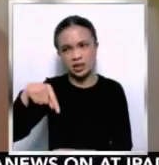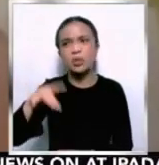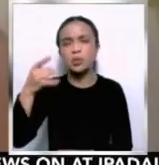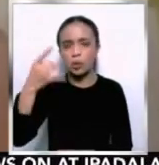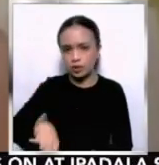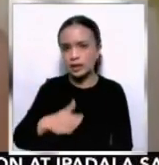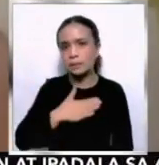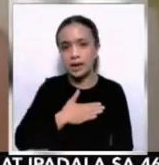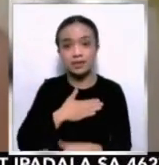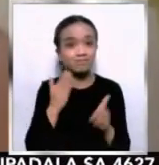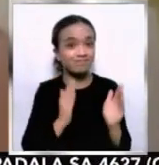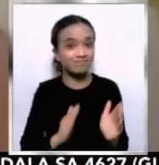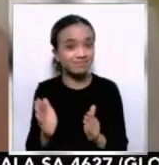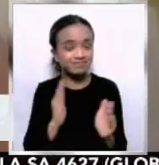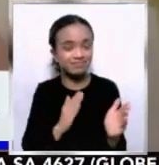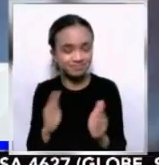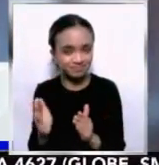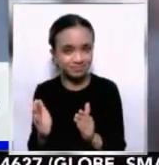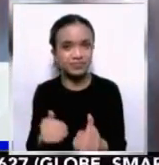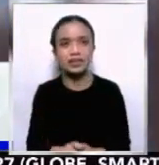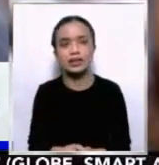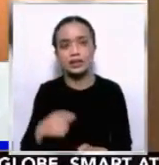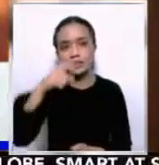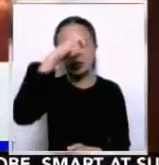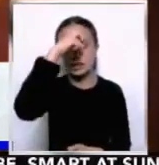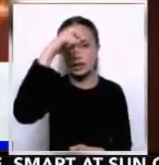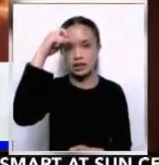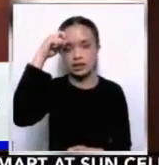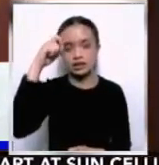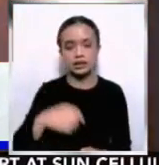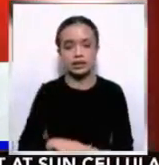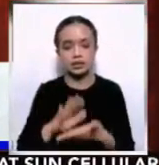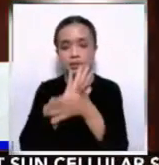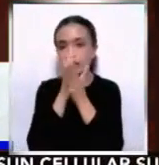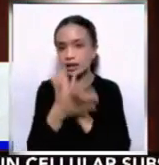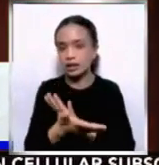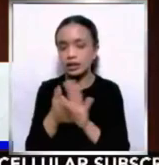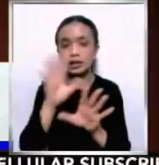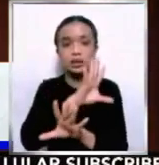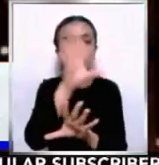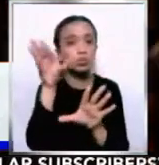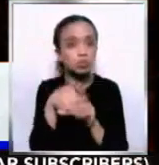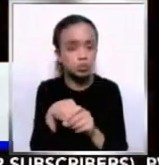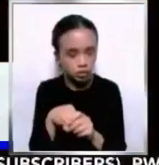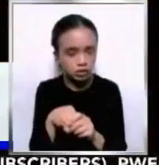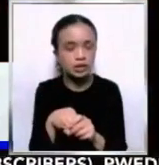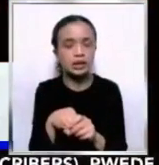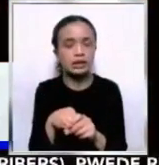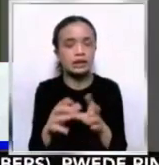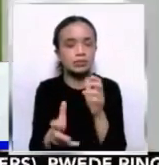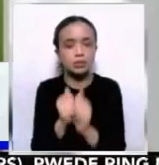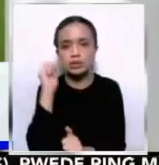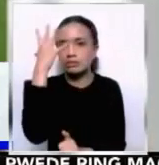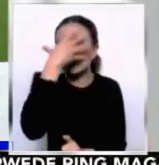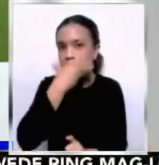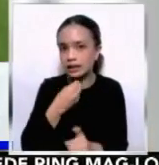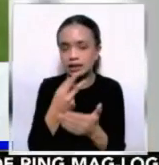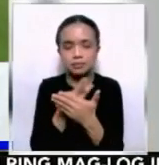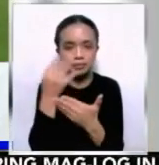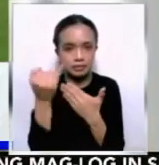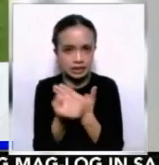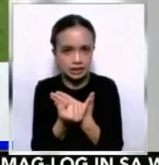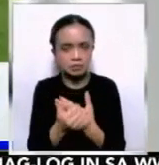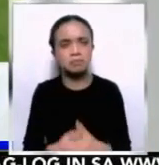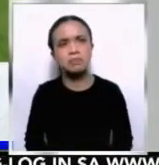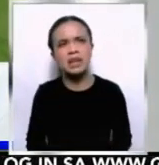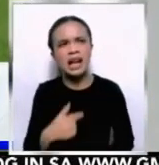plans for this summer. Maging parte ng pinakamalaki, pinakamagandang projects ng GMA. If I'm not mistaken, yung